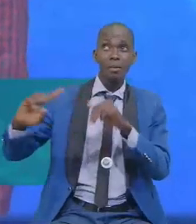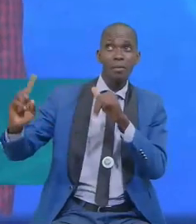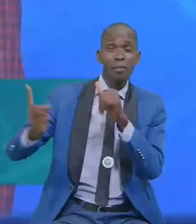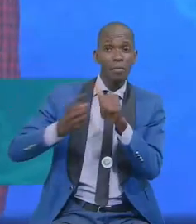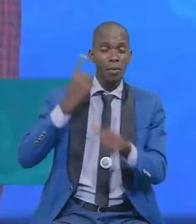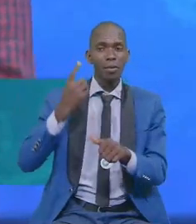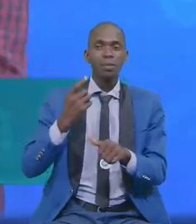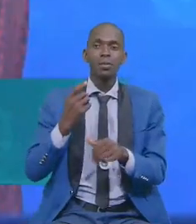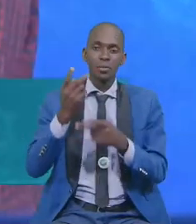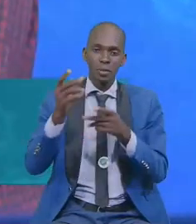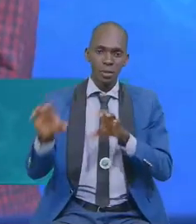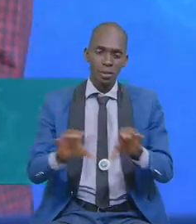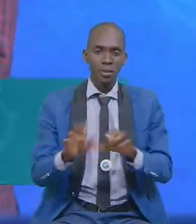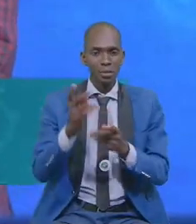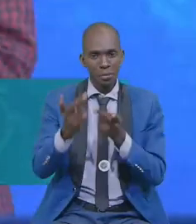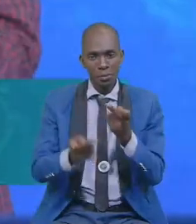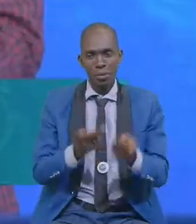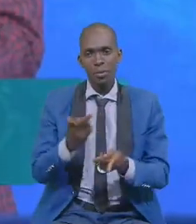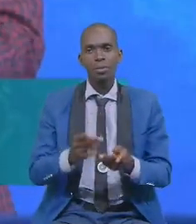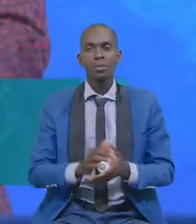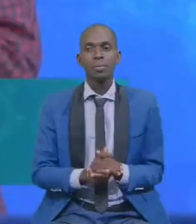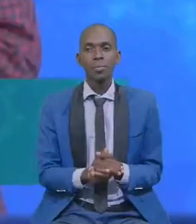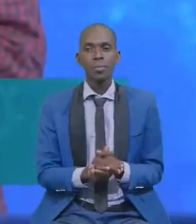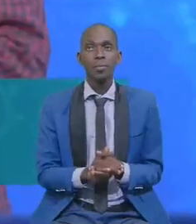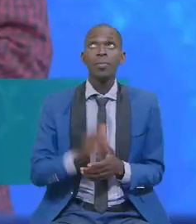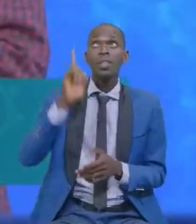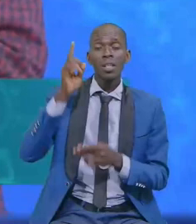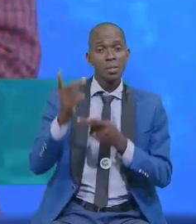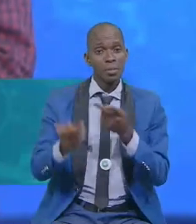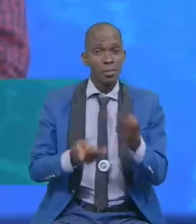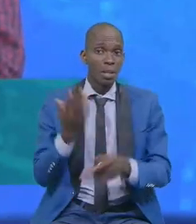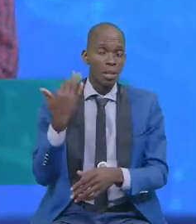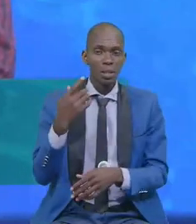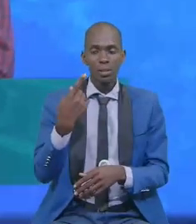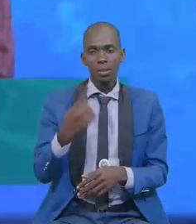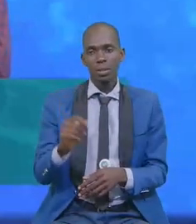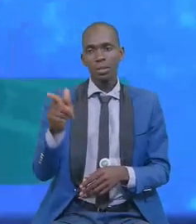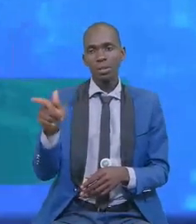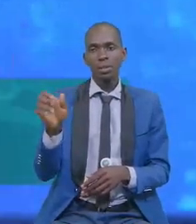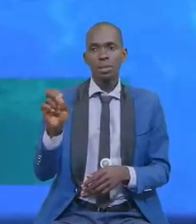Dieu a choisi de visiter, les païens.